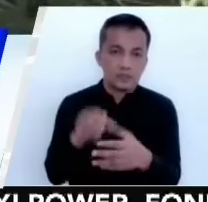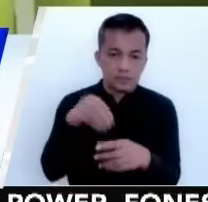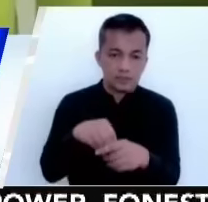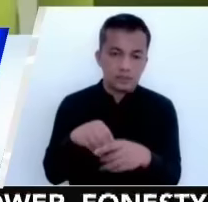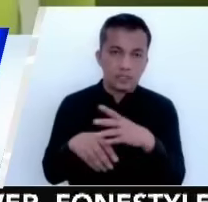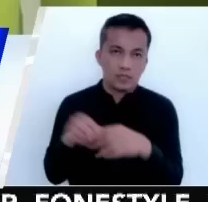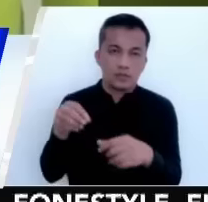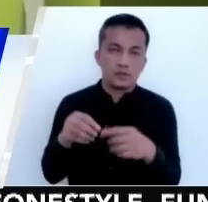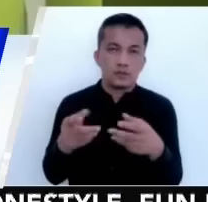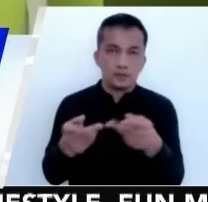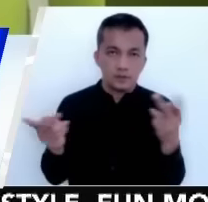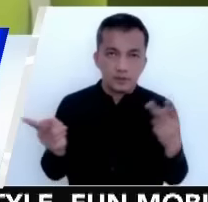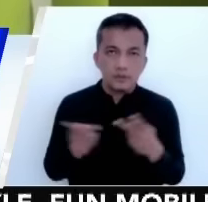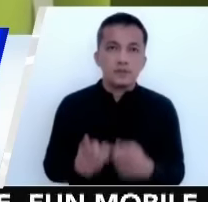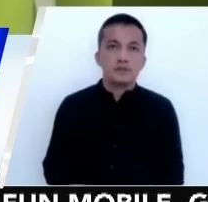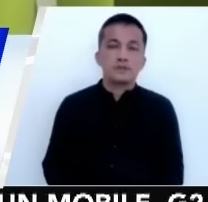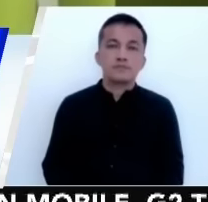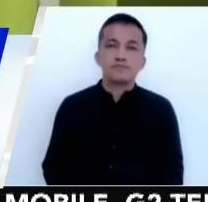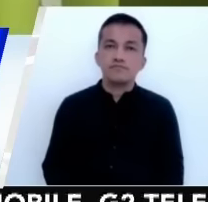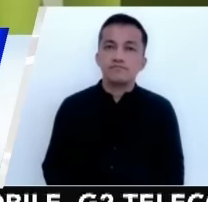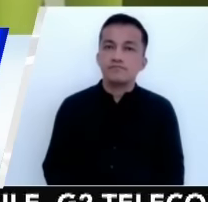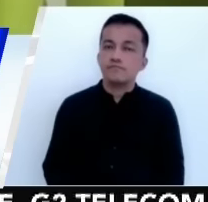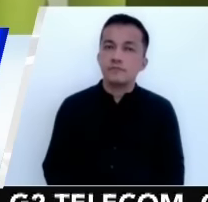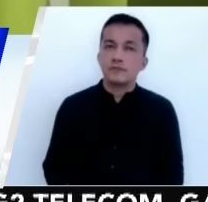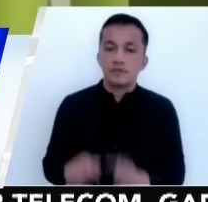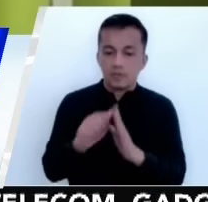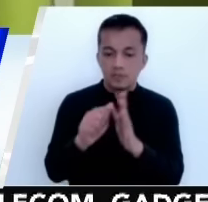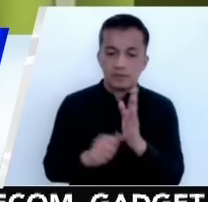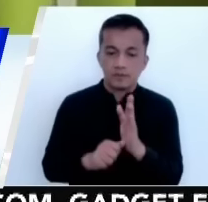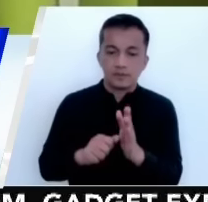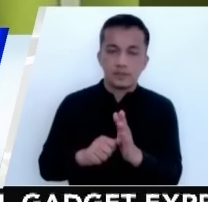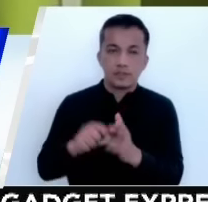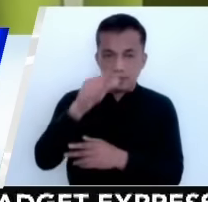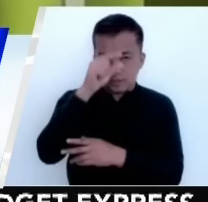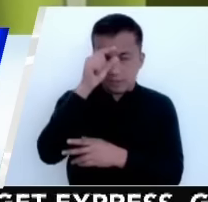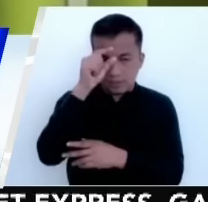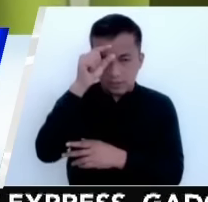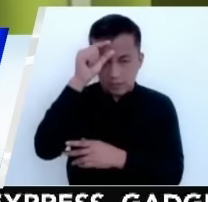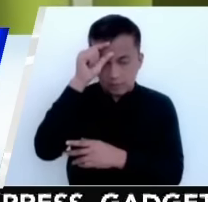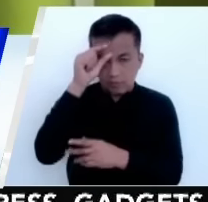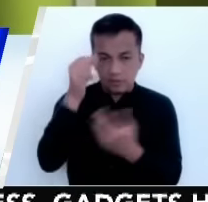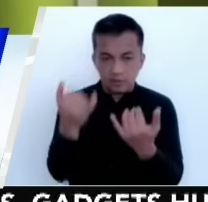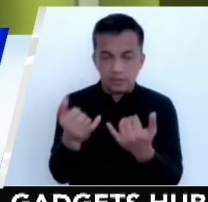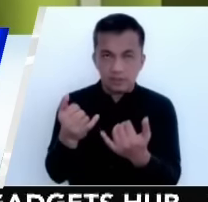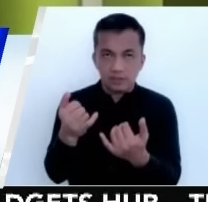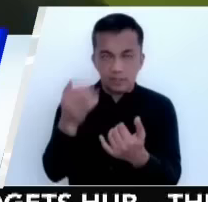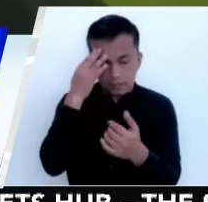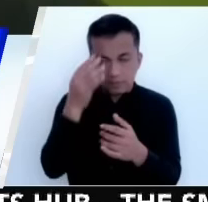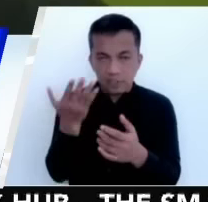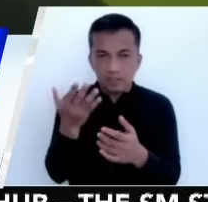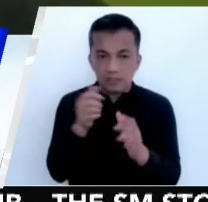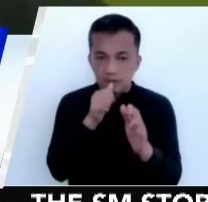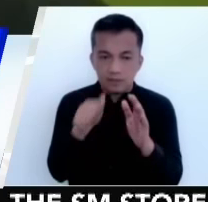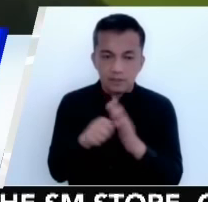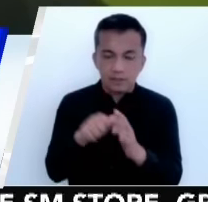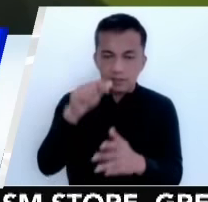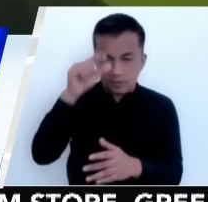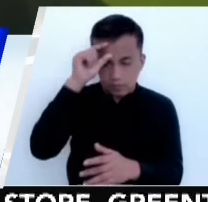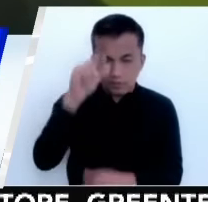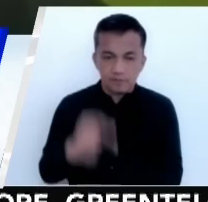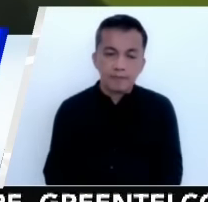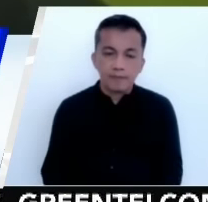compound. Nanindigan ang abogado ni Quibuloy na ngayon lang niya nalaman kung saan nagtago si Quibuloy. He told me na